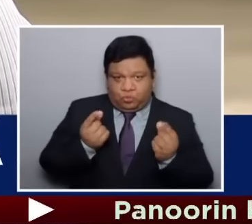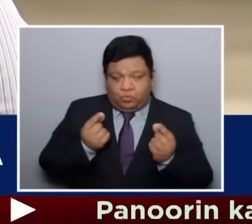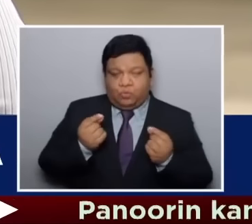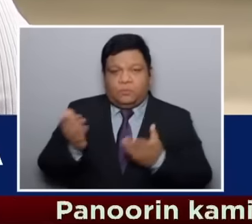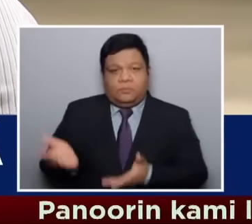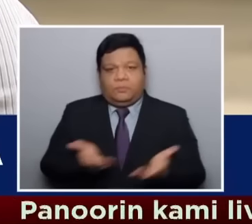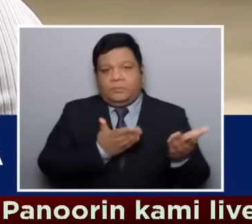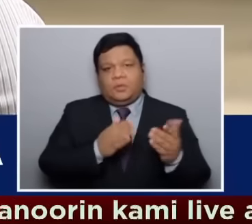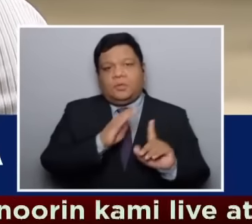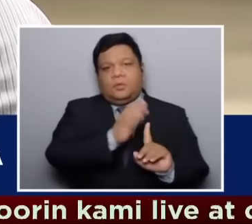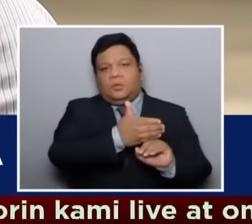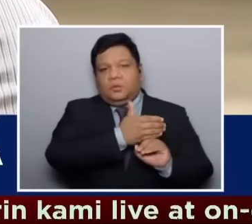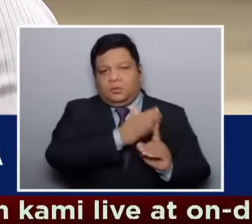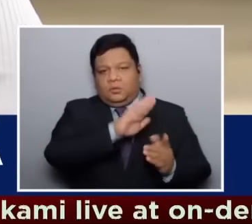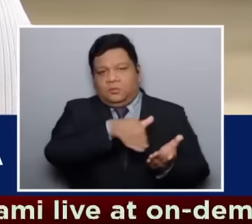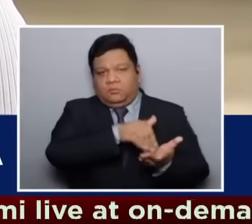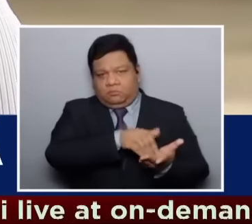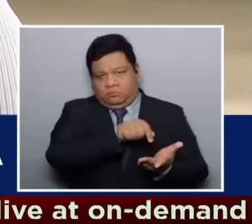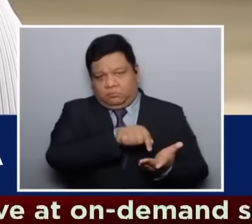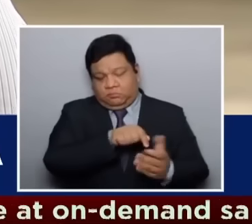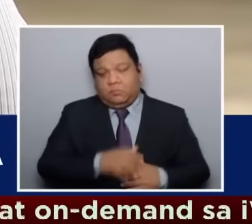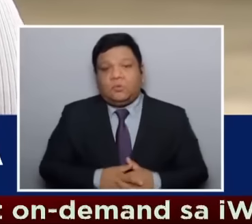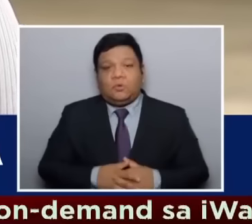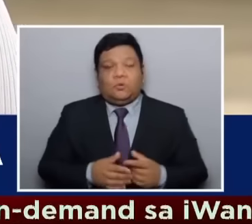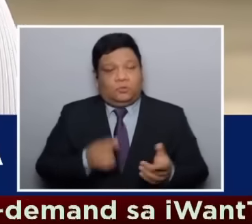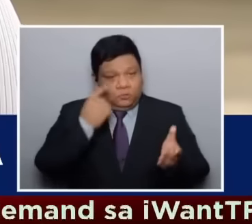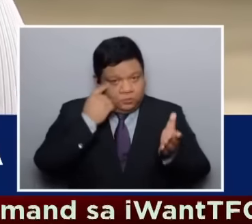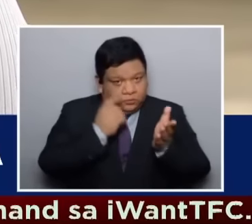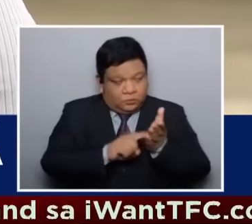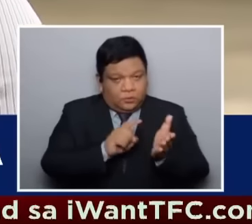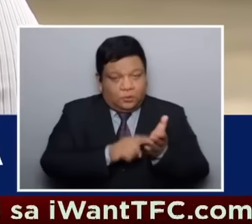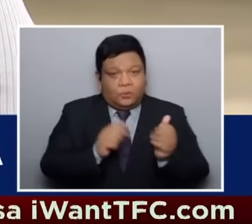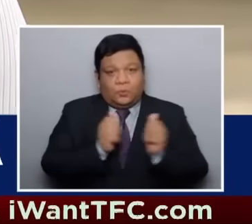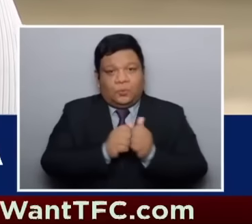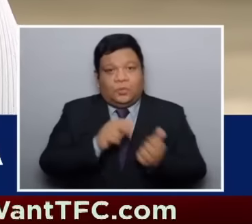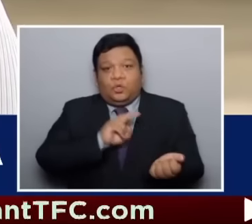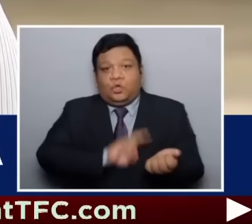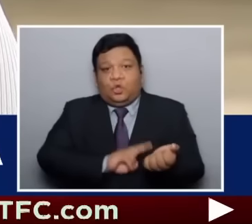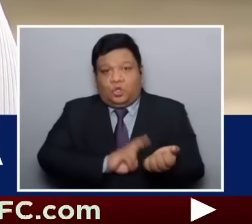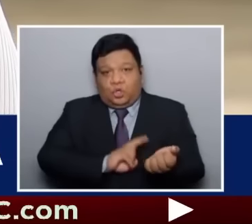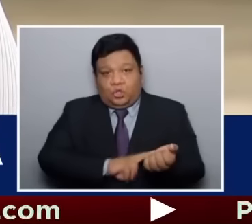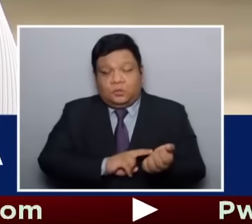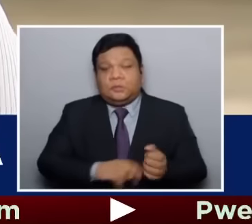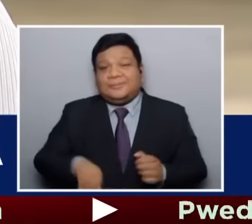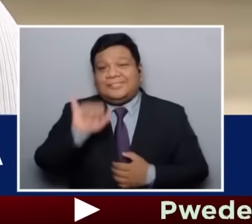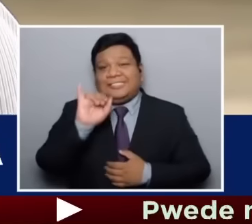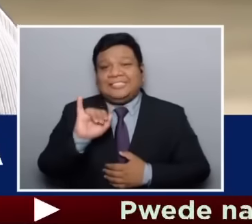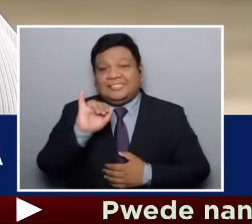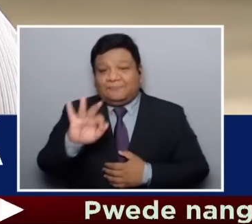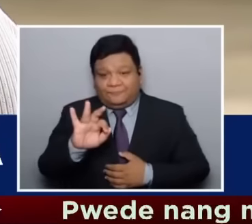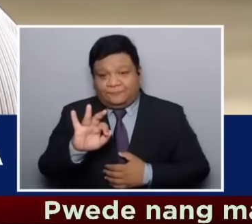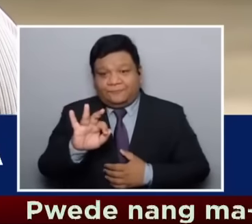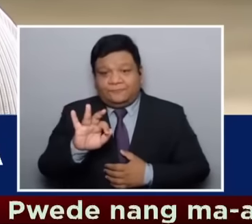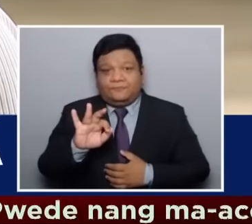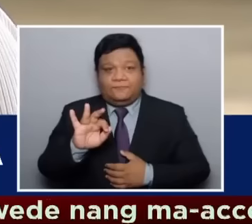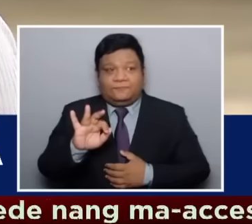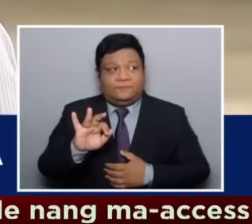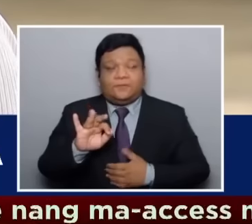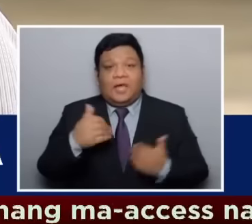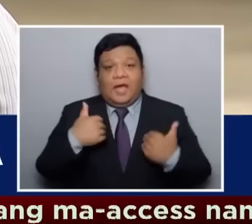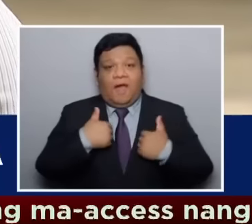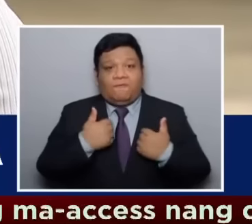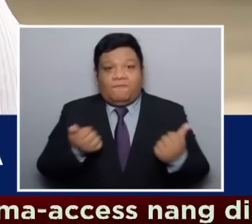isolation room. And then, iche-check po sila ng ating mga nurses. So, if ever po na andyan po ang kanilang mga magulang,